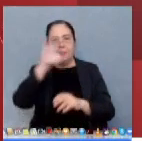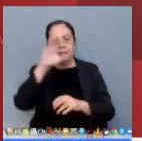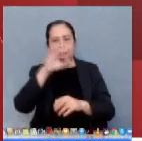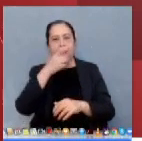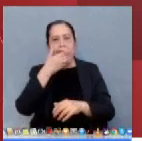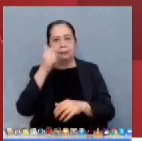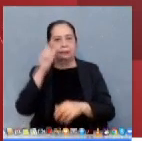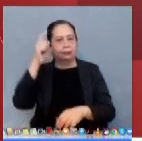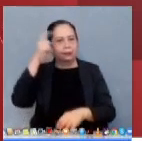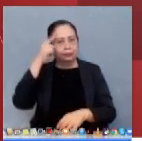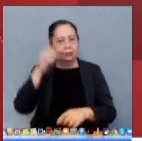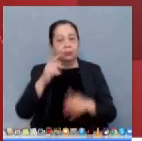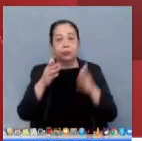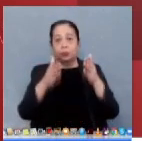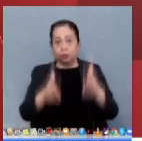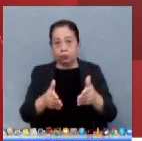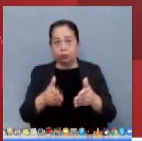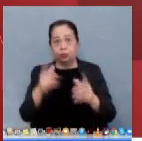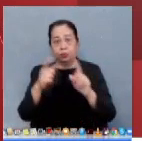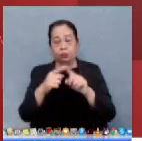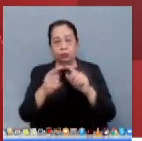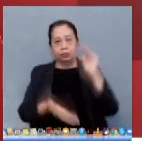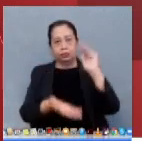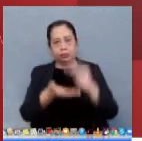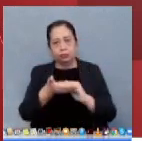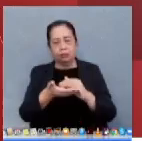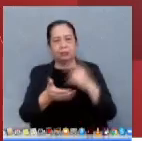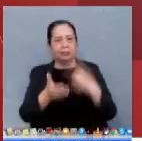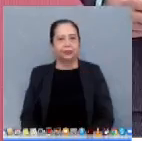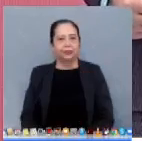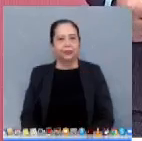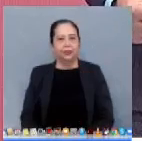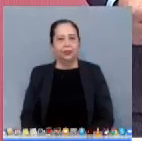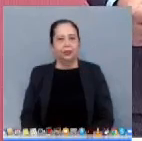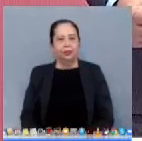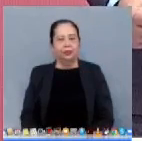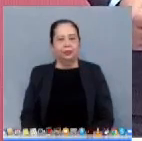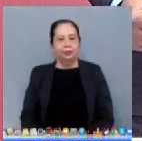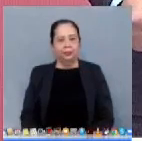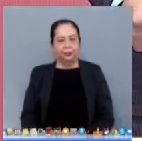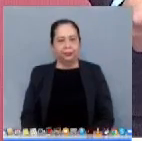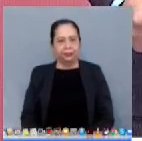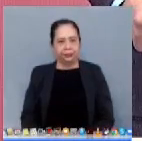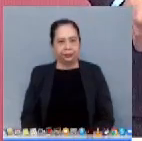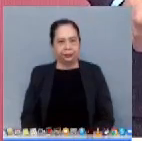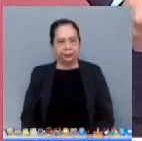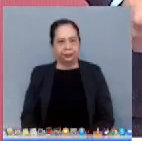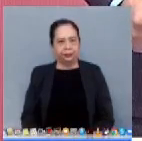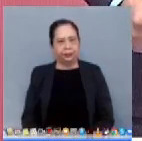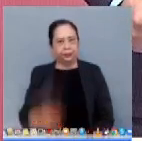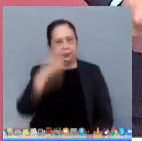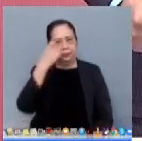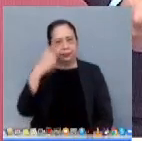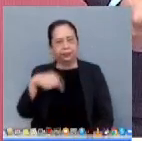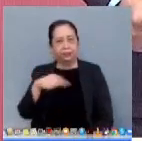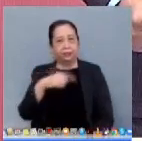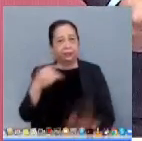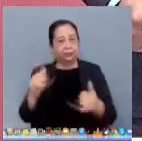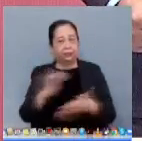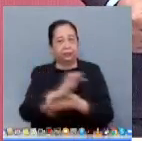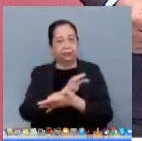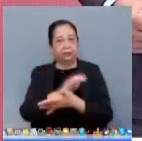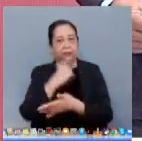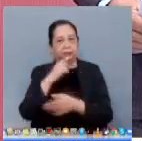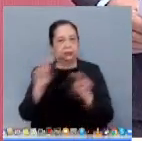ng paraan para mapababa ang presyo ng produktong petrolyo. Dahil tayo nasa pandemic pa rin, dapat pa rin daw bantayan ang kalidad